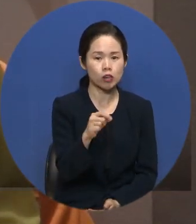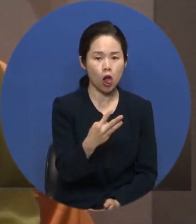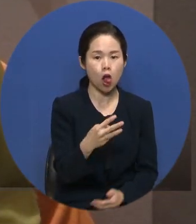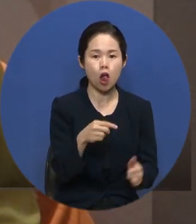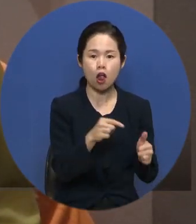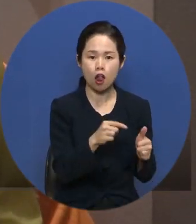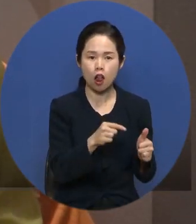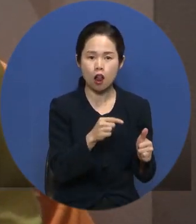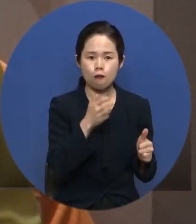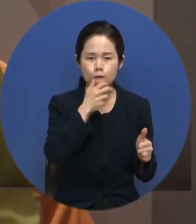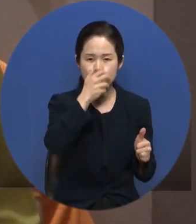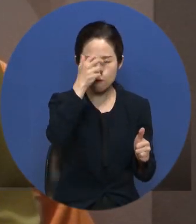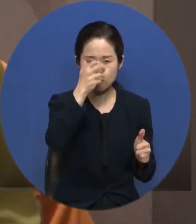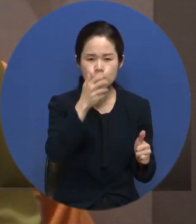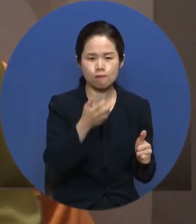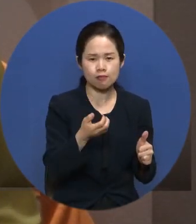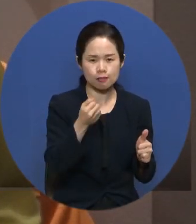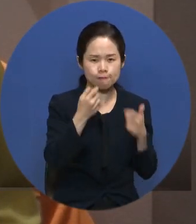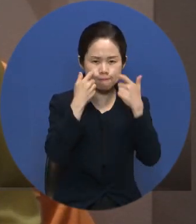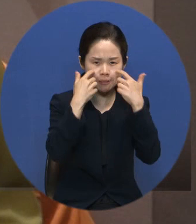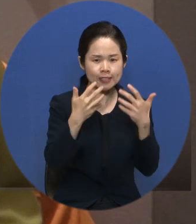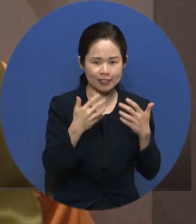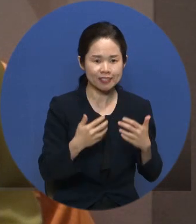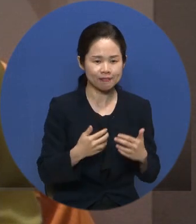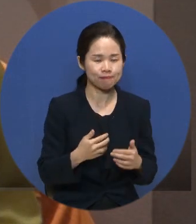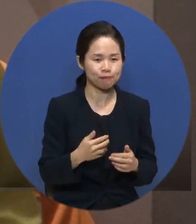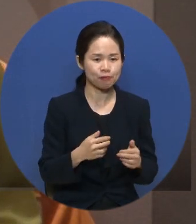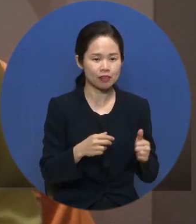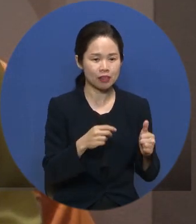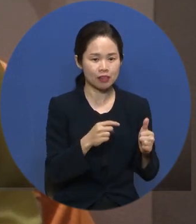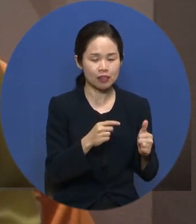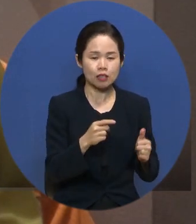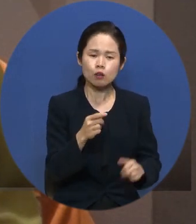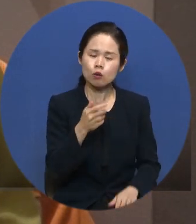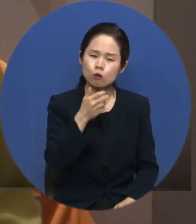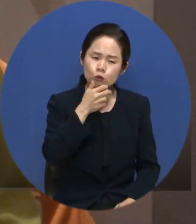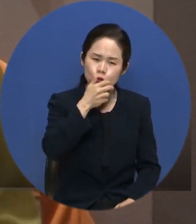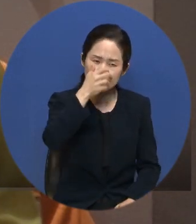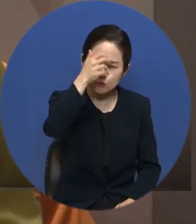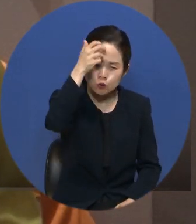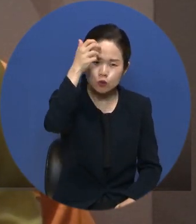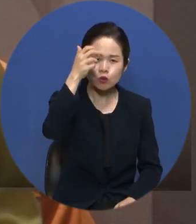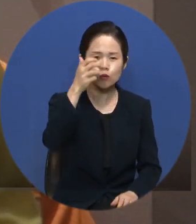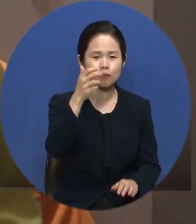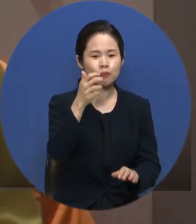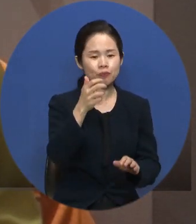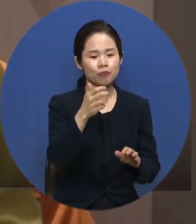확실해요. 확실해가지고 그 꿈에서 조금 더 구체적으로 지원을 해주면은